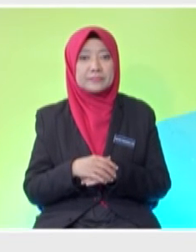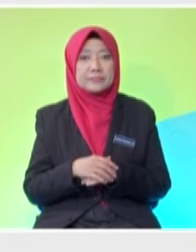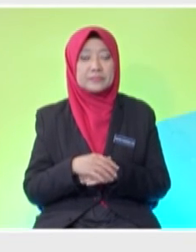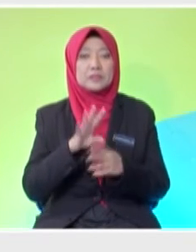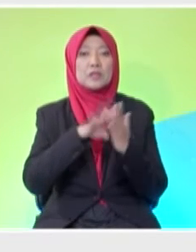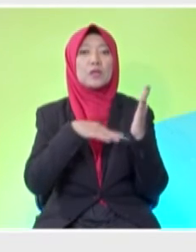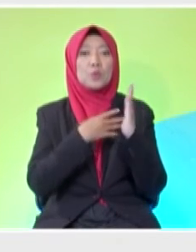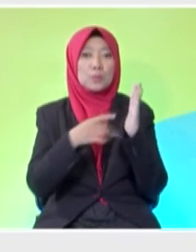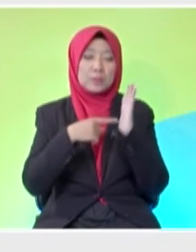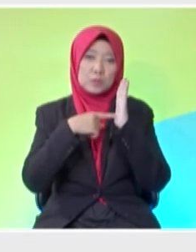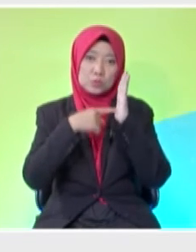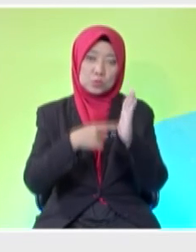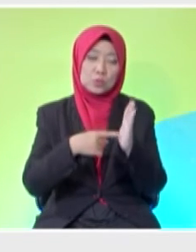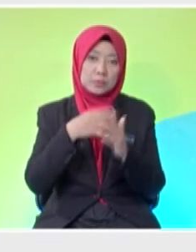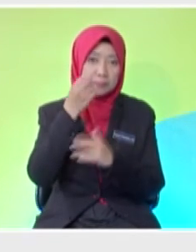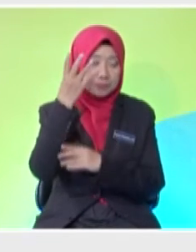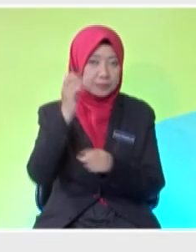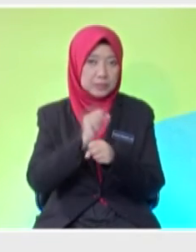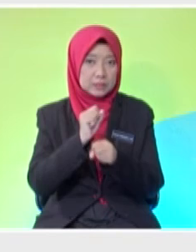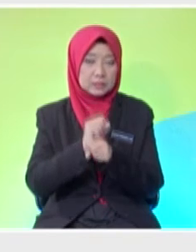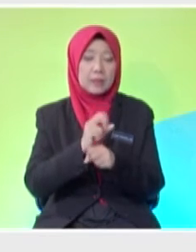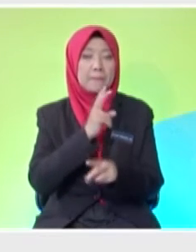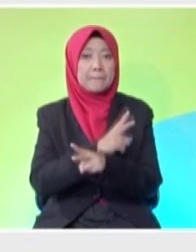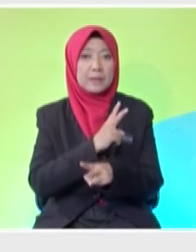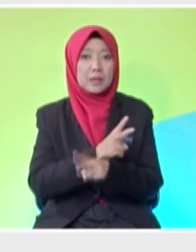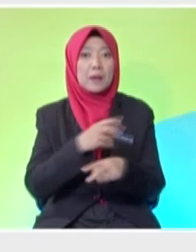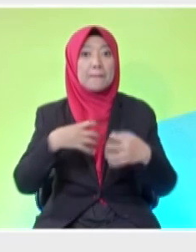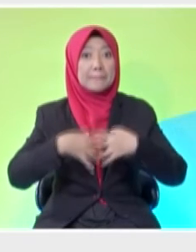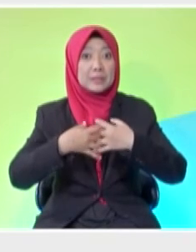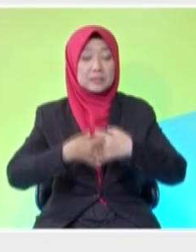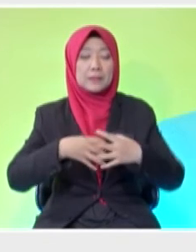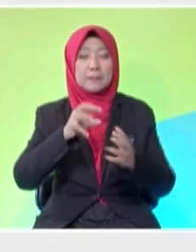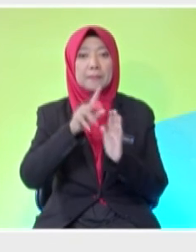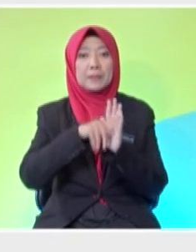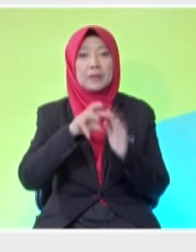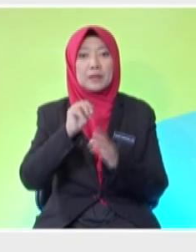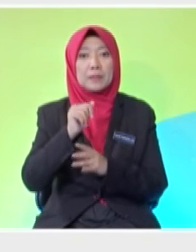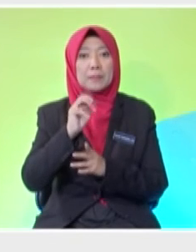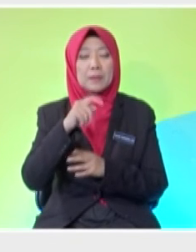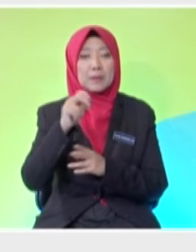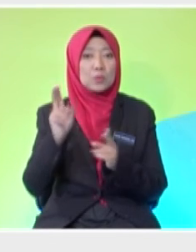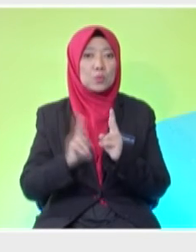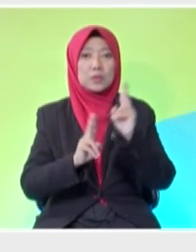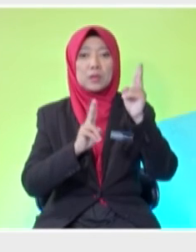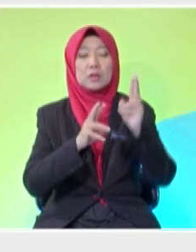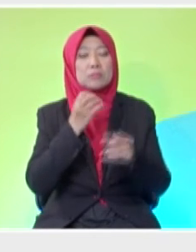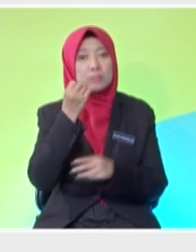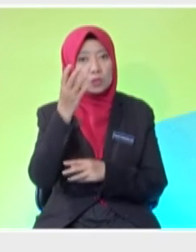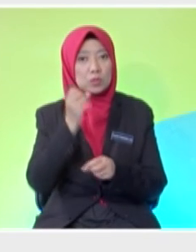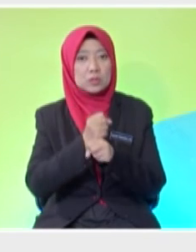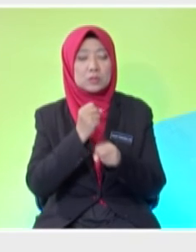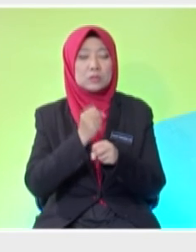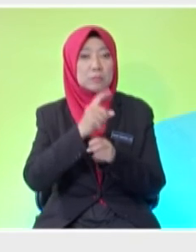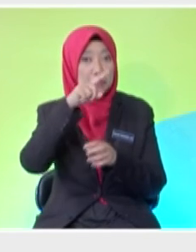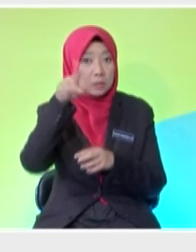Jadual menunjukkan penyataan kerja penyelenggaraan mesin pemampak udara. Tandakan red pada penyataan kerja yang betul dan pangkah